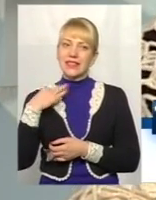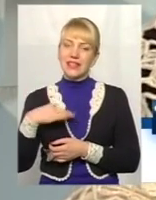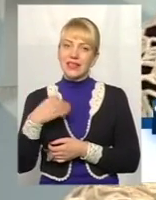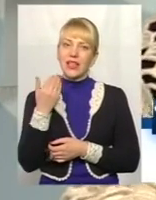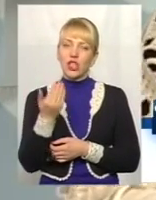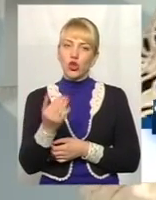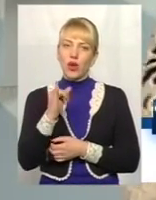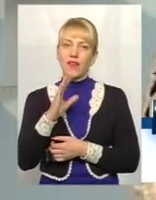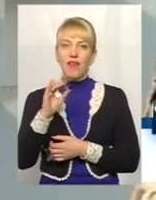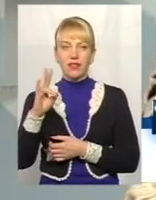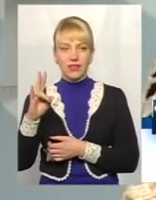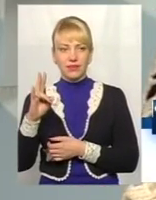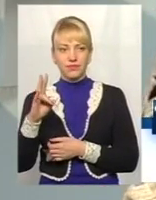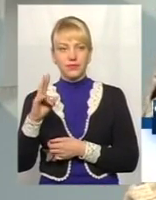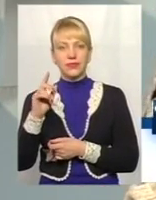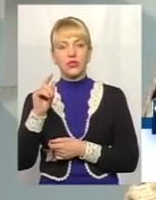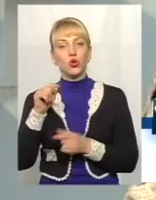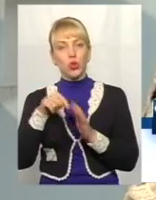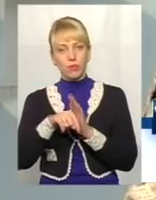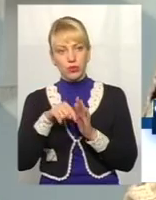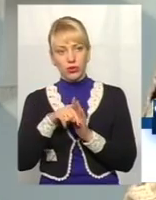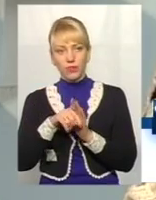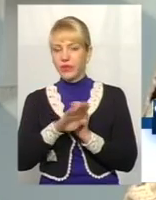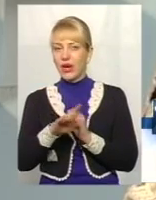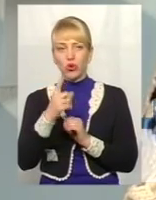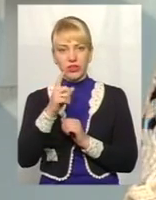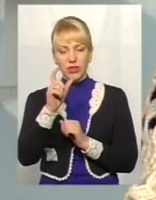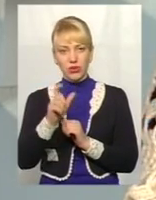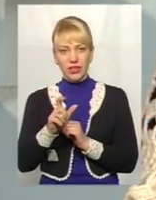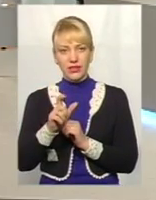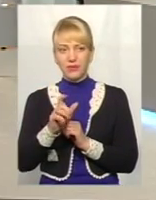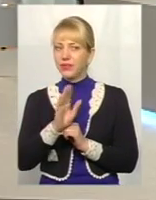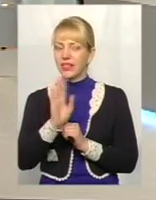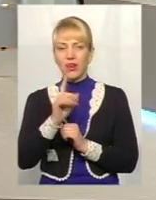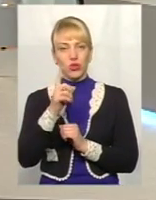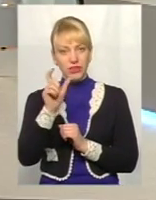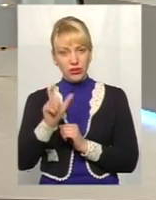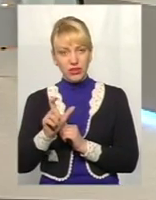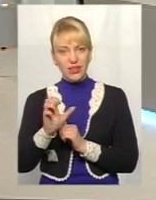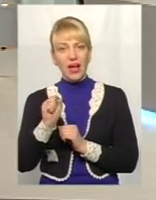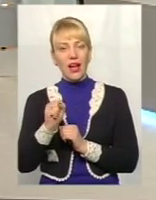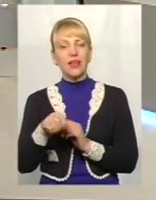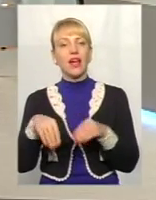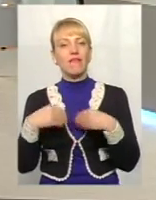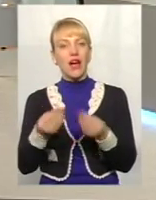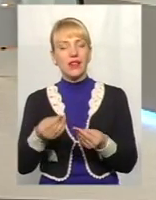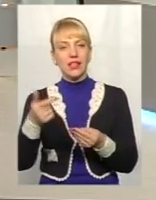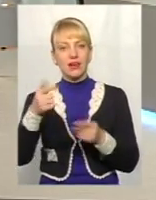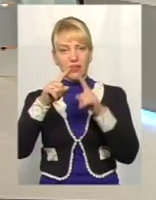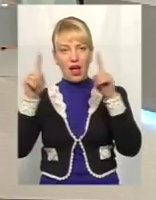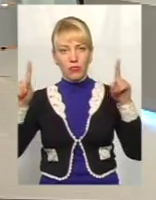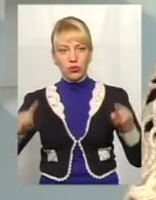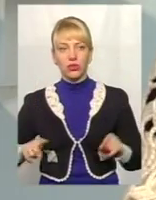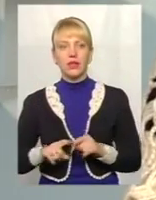Іван». Тобто не одній людині, а ніби цілій сім'ї. Не одній людині, а давали грамоту